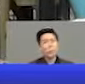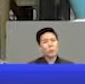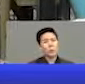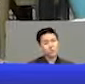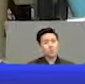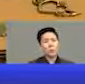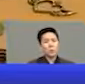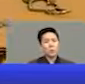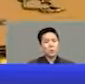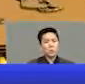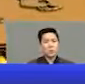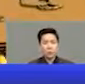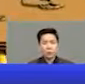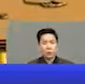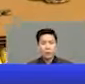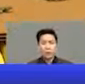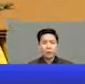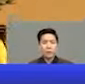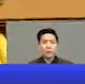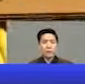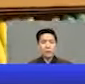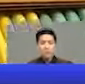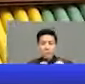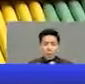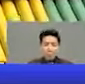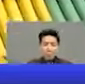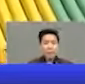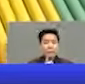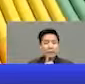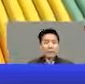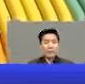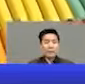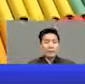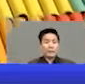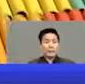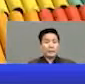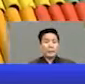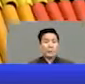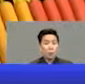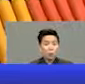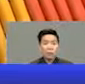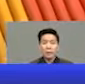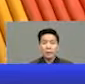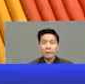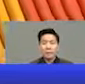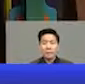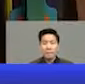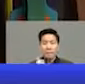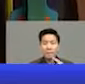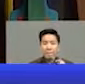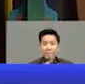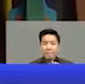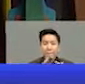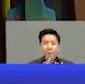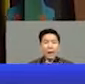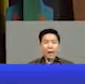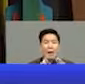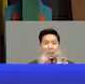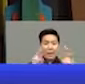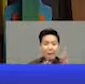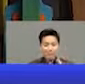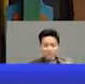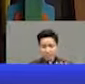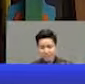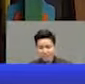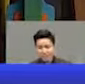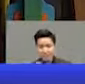าณสักสัปดาห์กว่าที่ผ่านมาท่านมนตรีแห่งรัฐรัฐมนตรีต่างประเทศท่านหวังอี้ได้เดินทางมาเยือนไทย